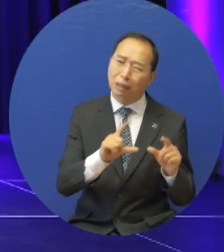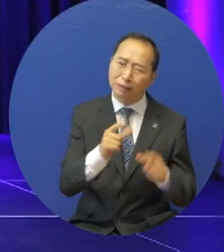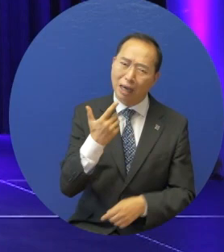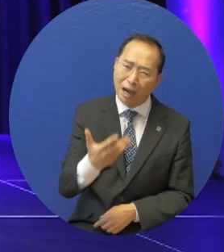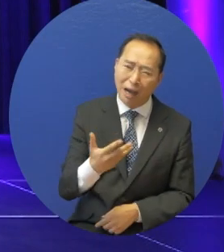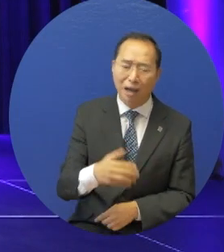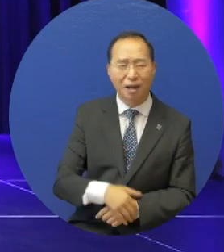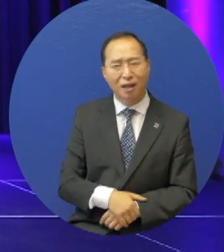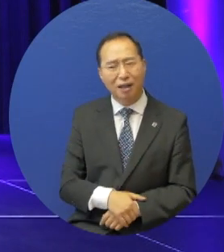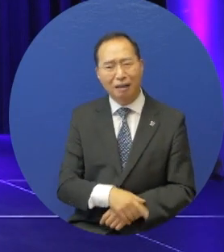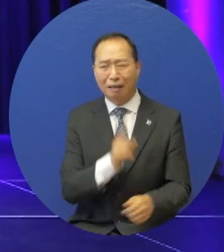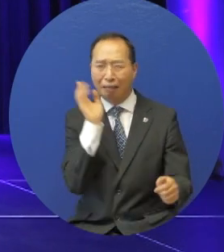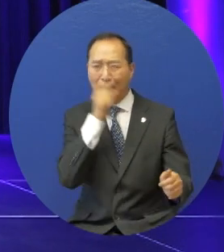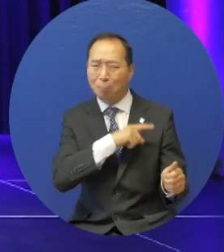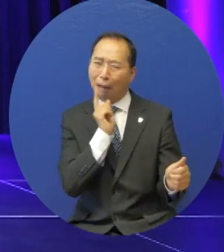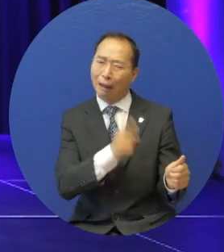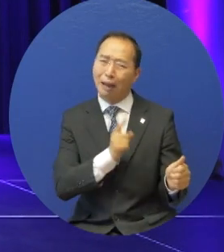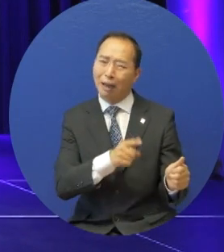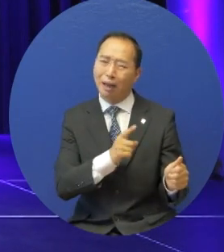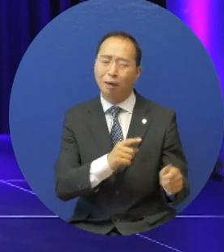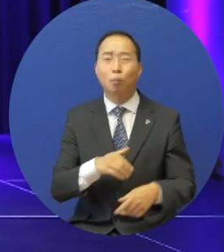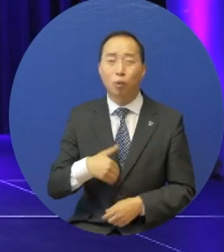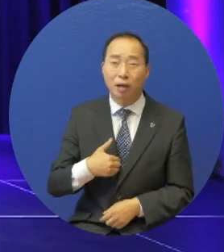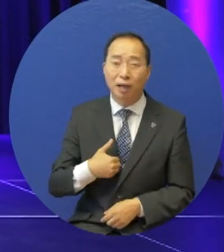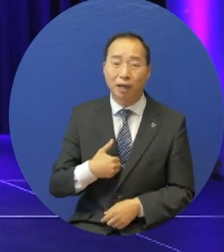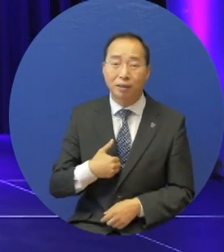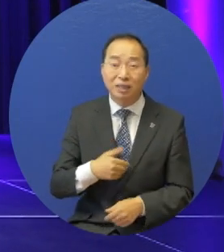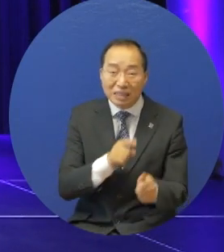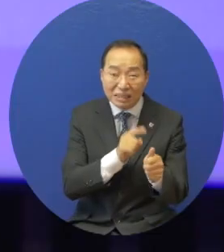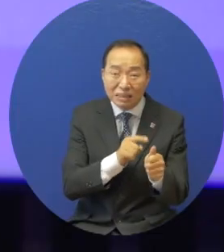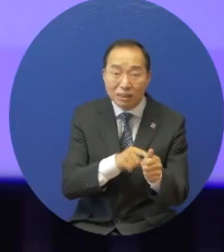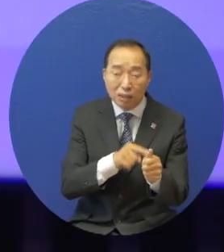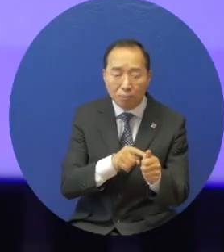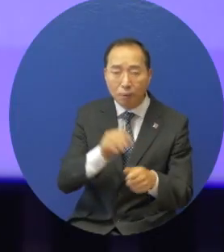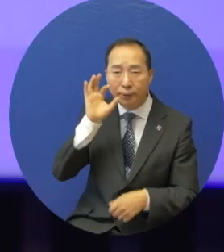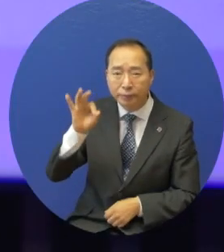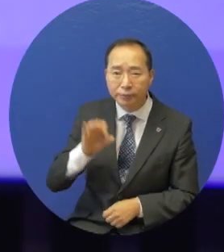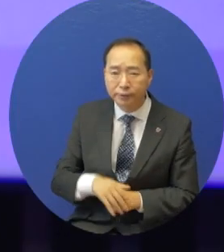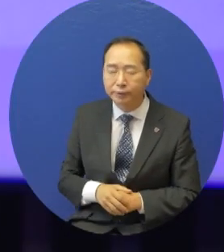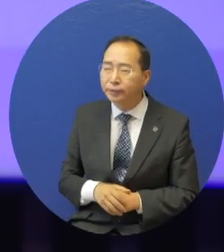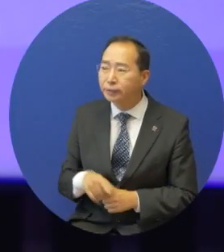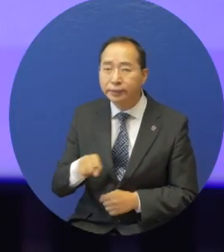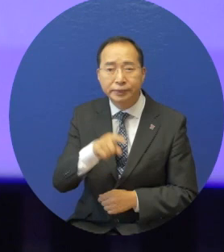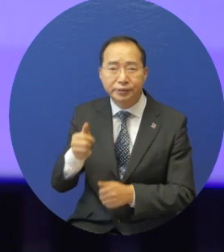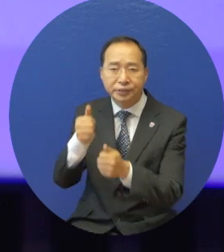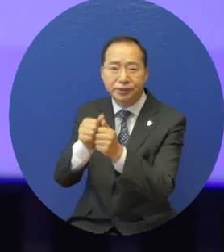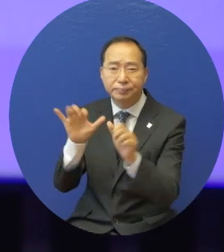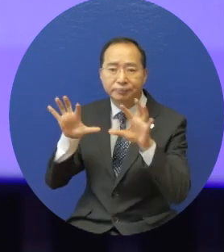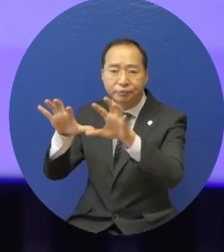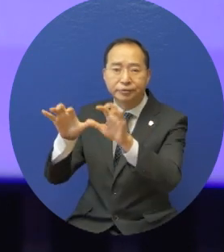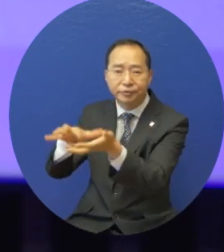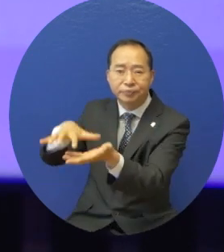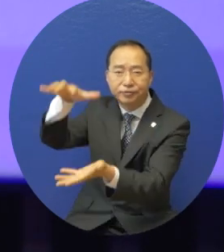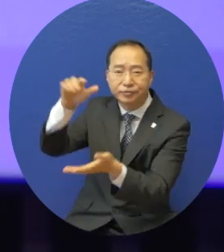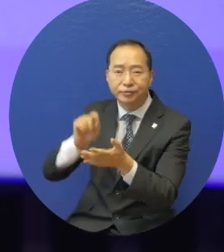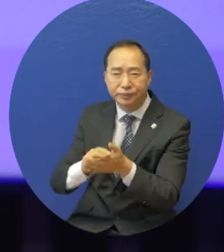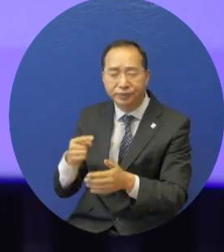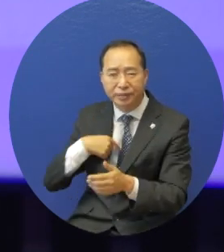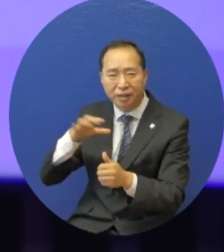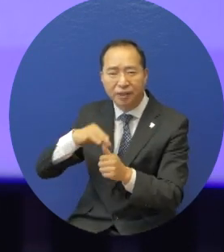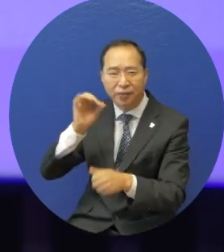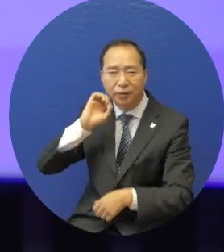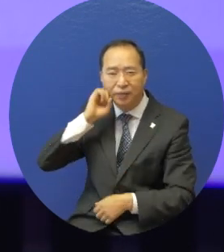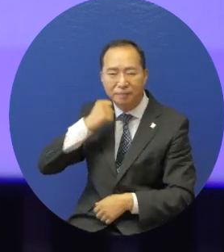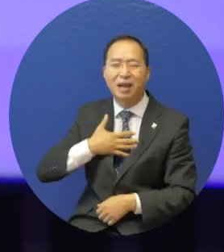이렇게 말을 즉 손가락질을 할 수 있을지 모르겠지만 이 사람 입장에서는 어쩔 수 없는 선택이었던 것